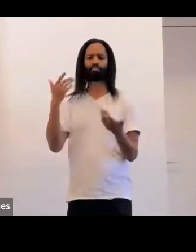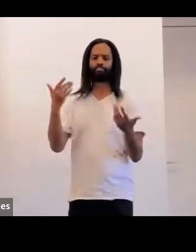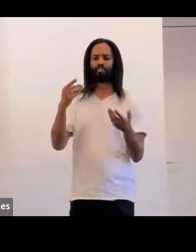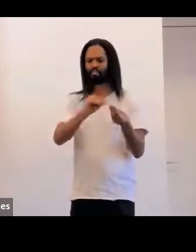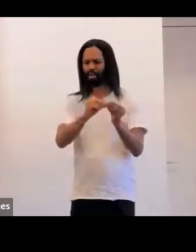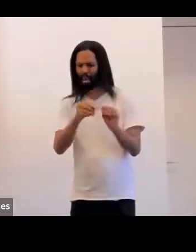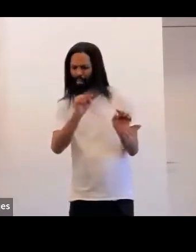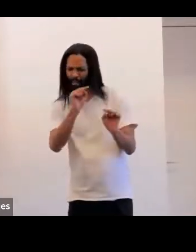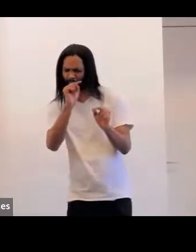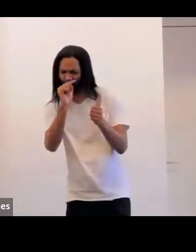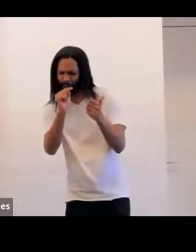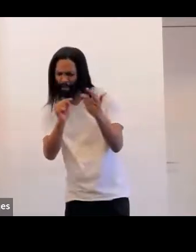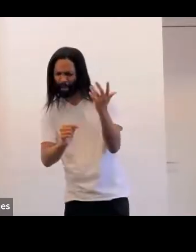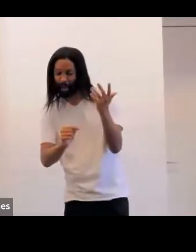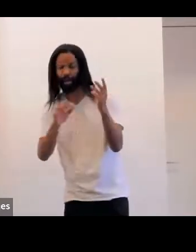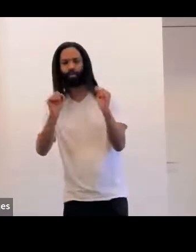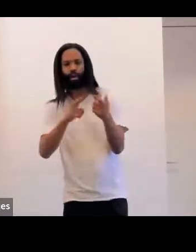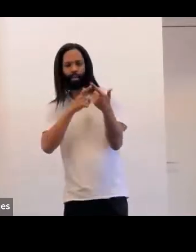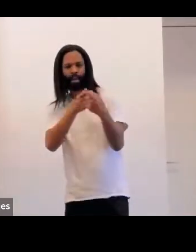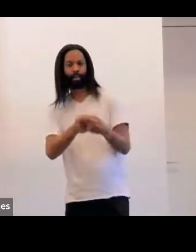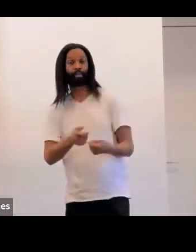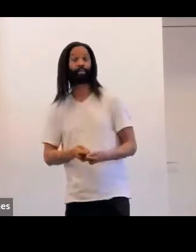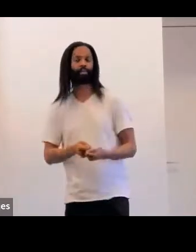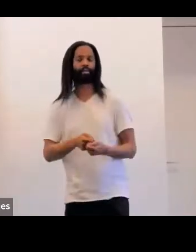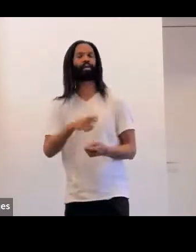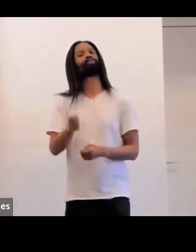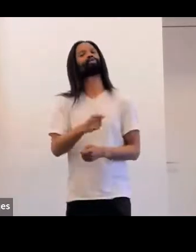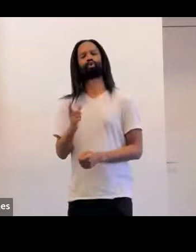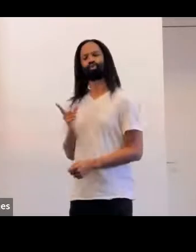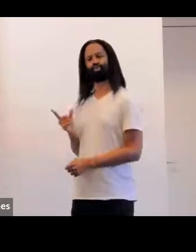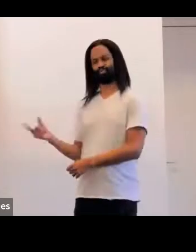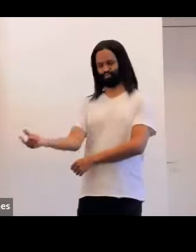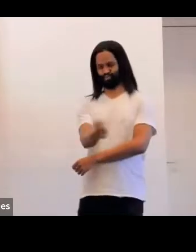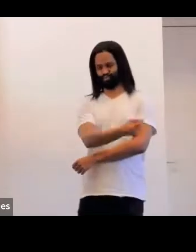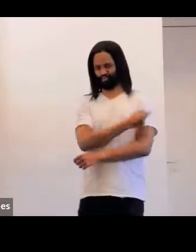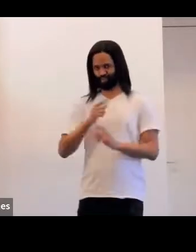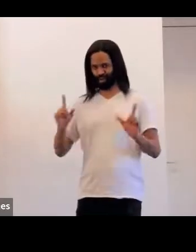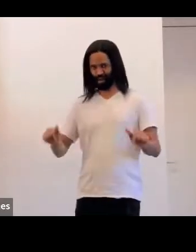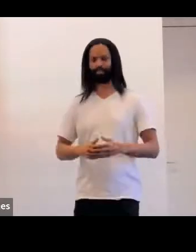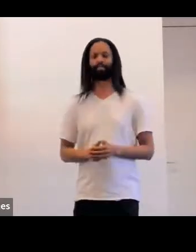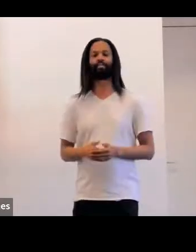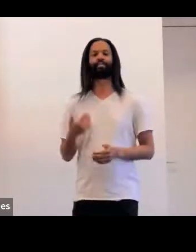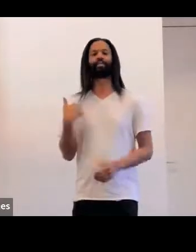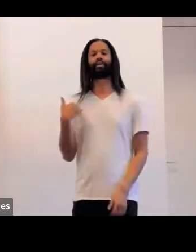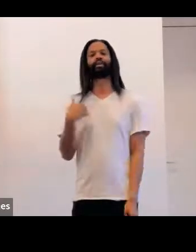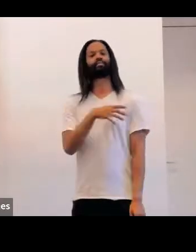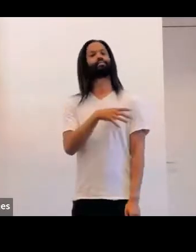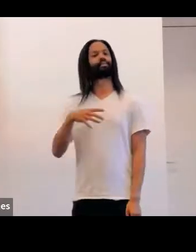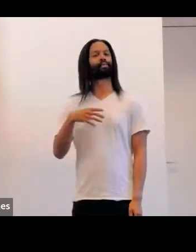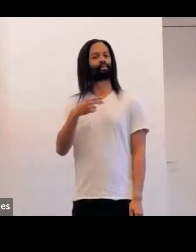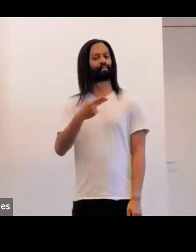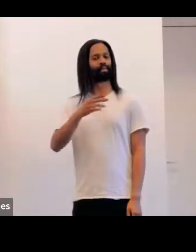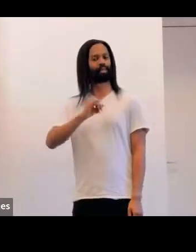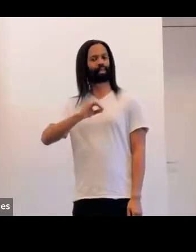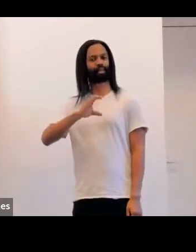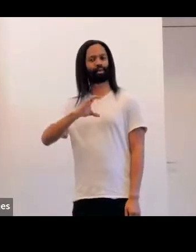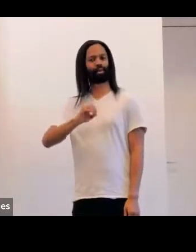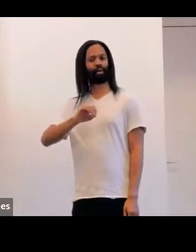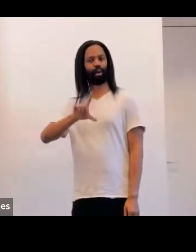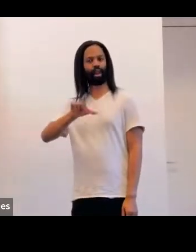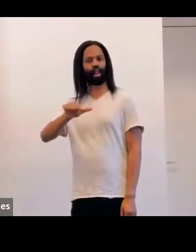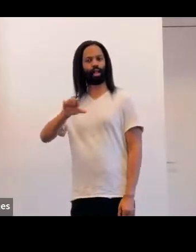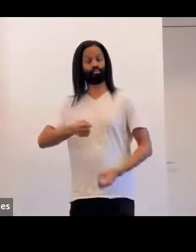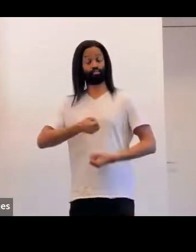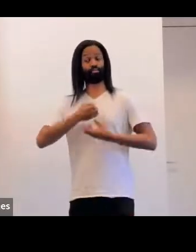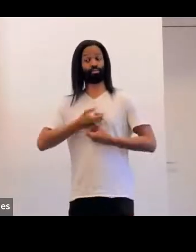sur de nombreux partenariats. Nadège Nicolas l'a dit tout à l'heure, c'est une priorité pour nous, élus de Nancy. Nous nous